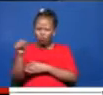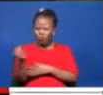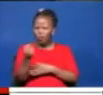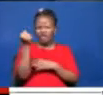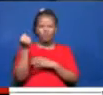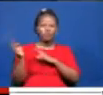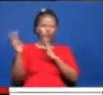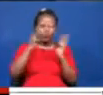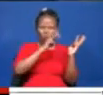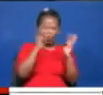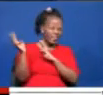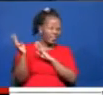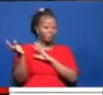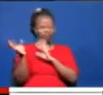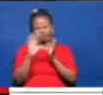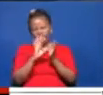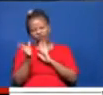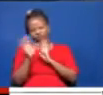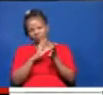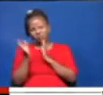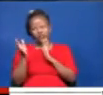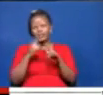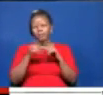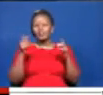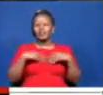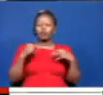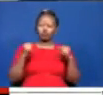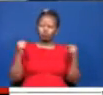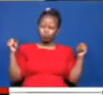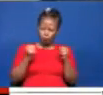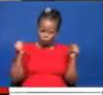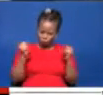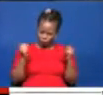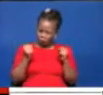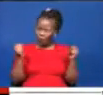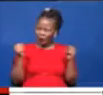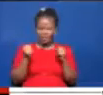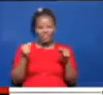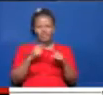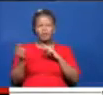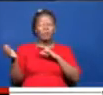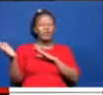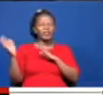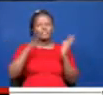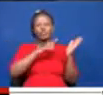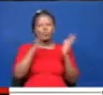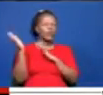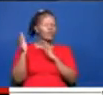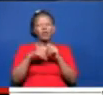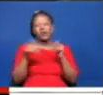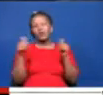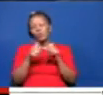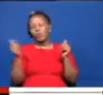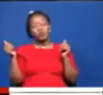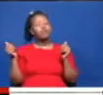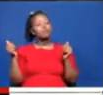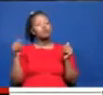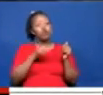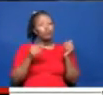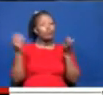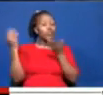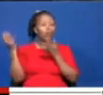shwari, japo kuna kibaridi cha asubuhi, lakini hali ya anga iko shwari kabisa. Kunakaa kwamba itakuwa ni siku ambayo iko sawa